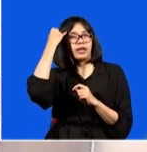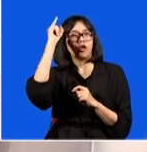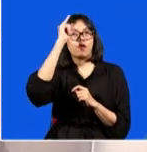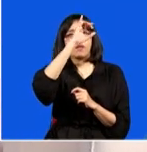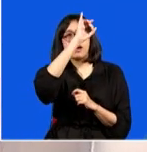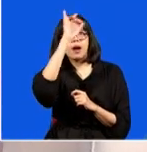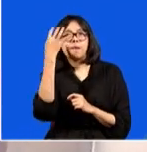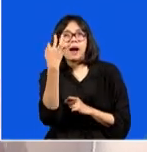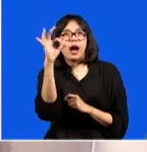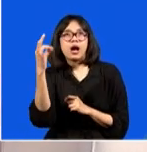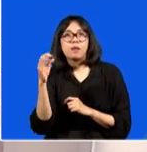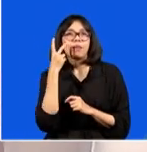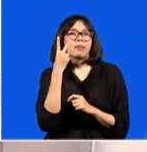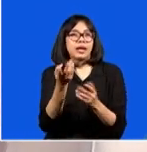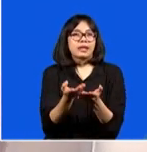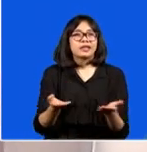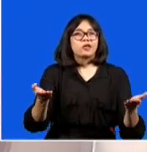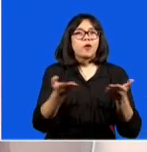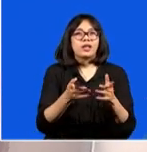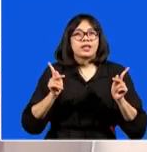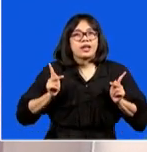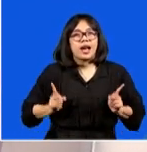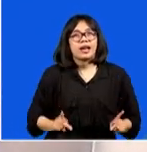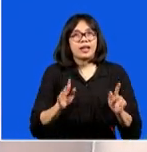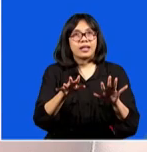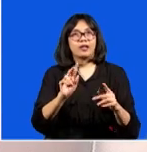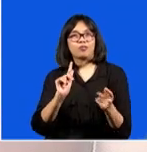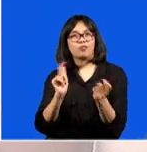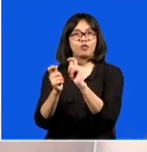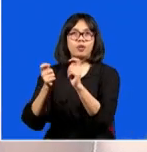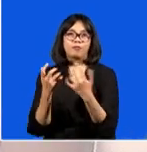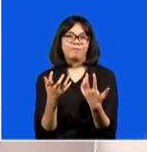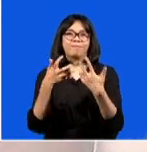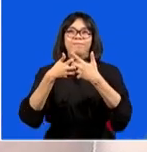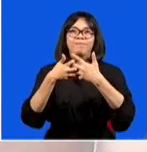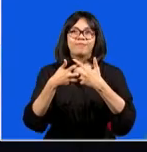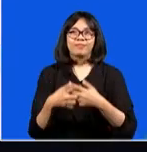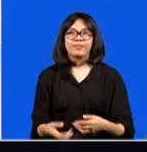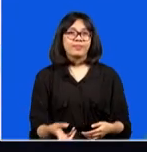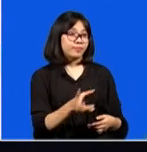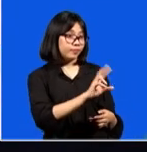sesuai dengan perubahan dan karakteristik dari setiap anak terima kasih